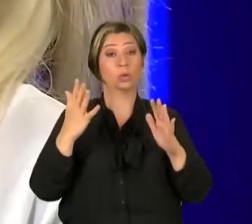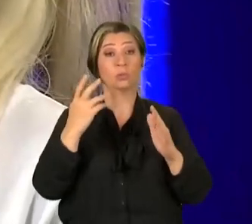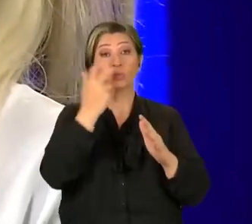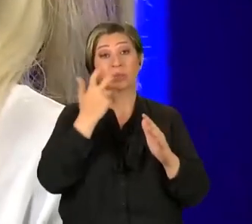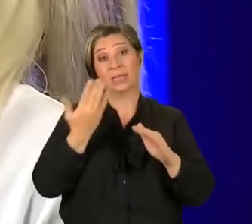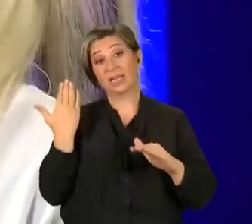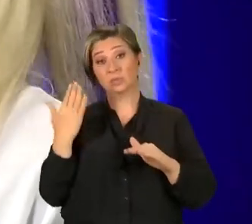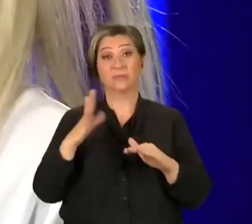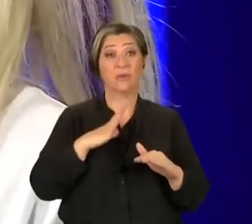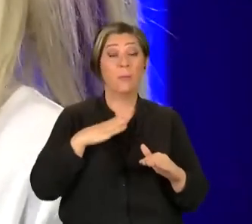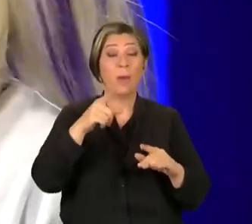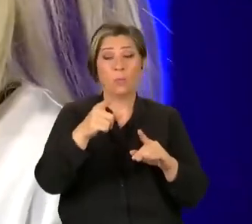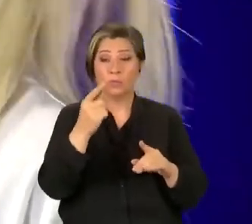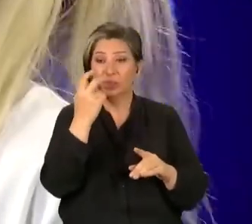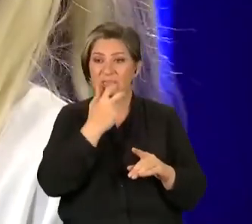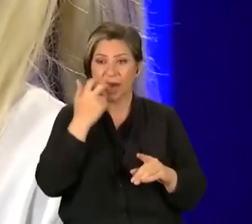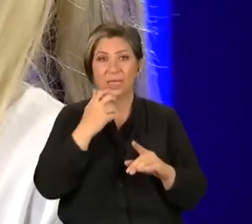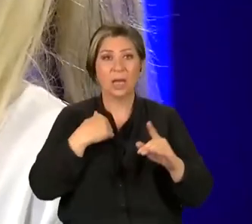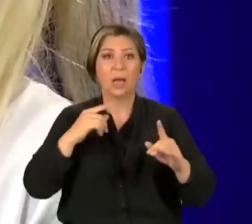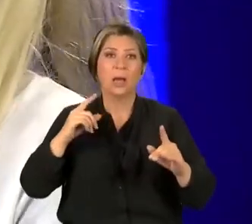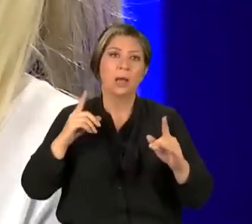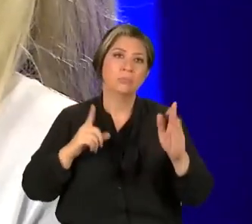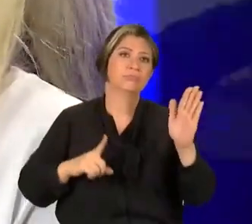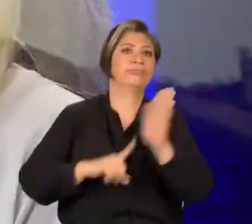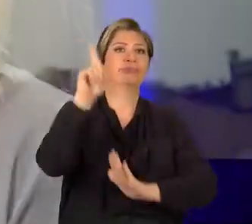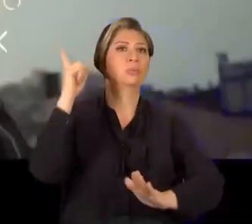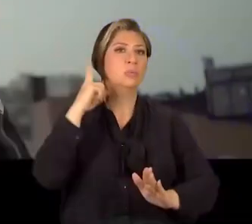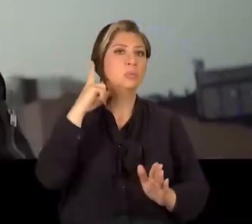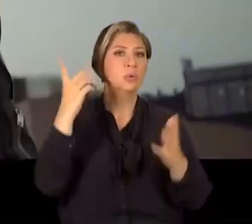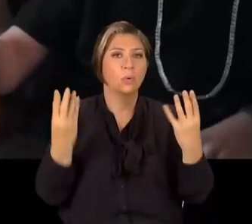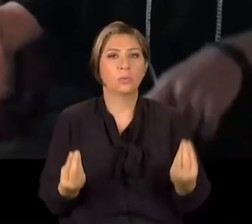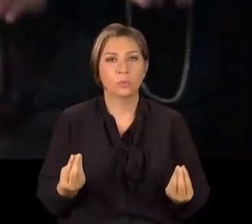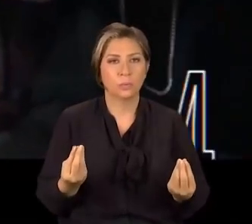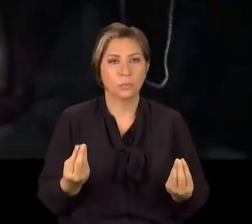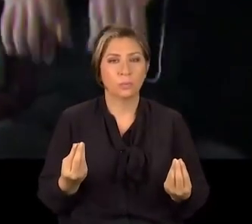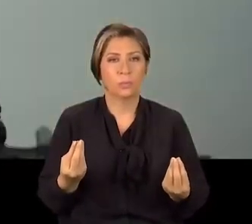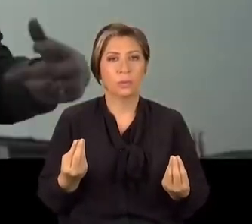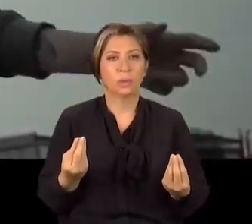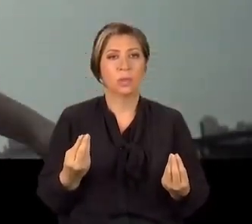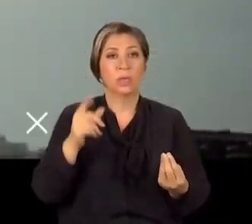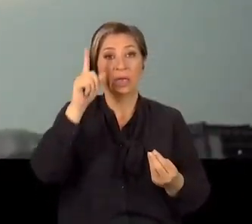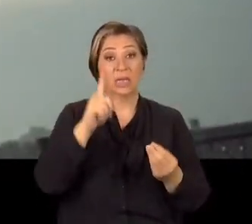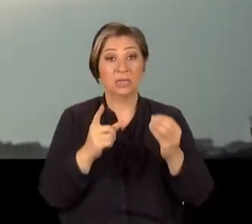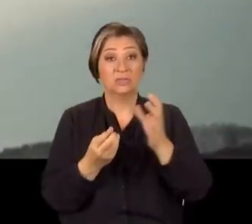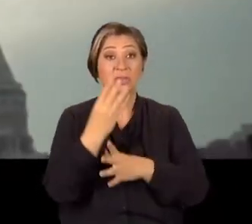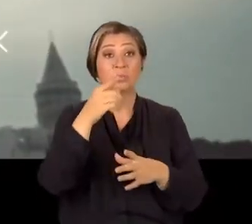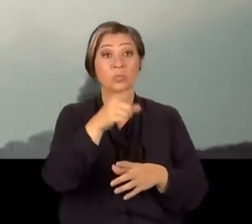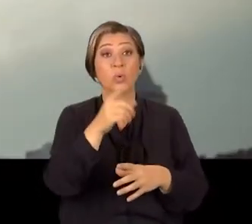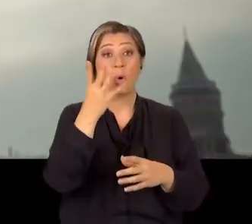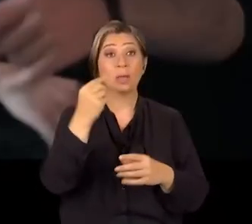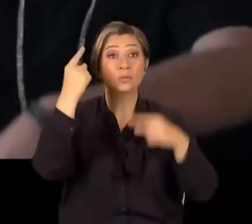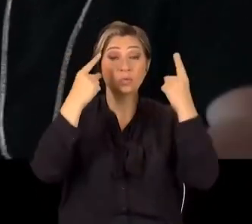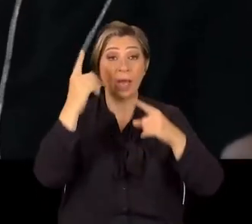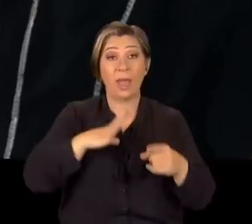müzik geçmişim var ve ben bu parçayla tanındım gibi bir şey oldu yani hani. Mesela ilk çıkış parçamın bu olduğunu